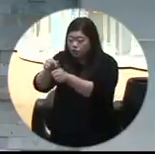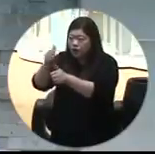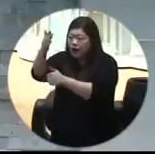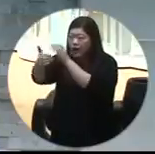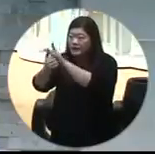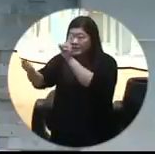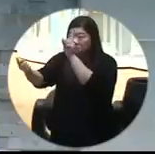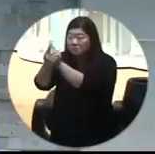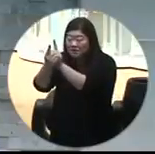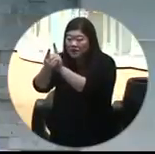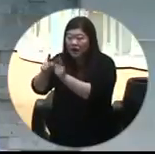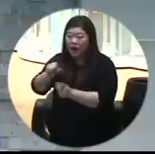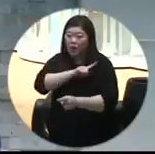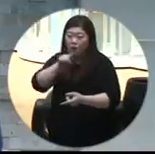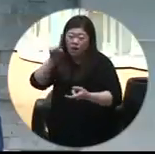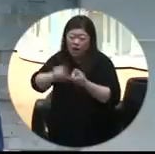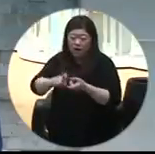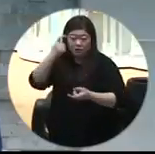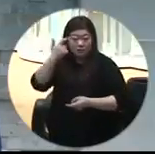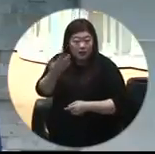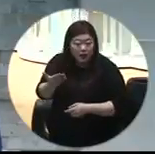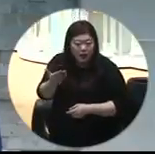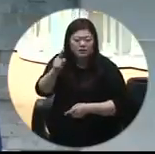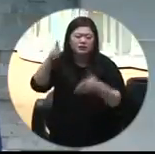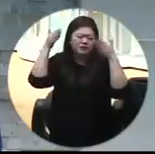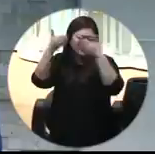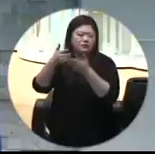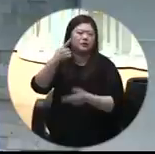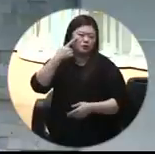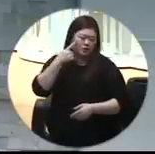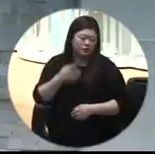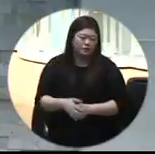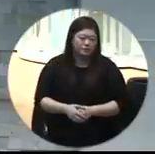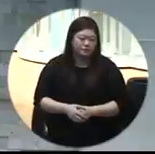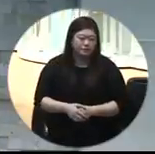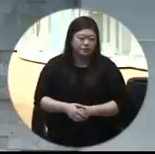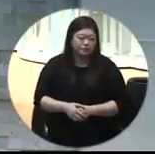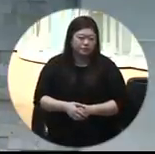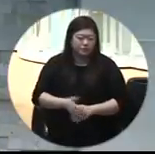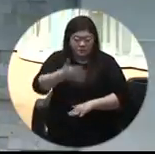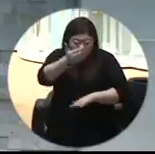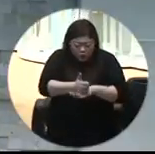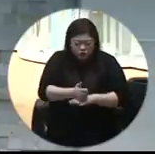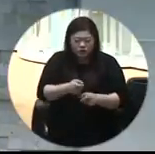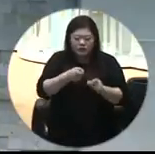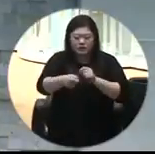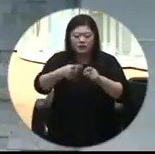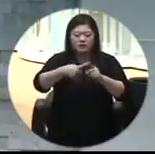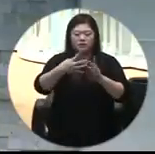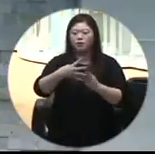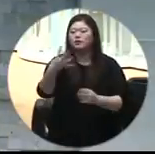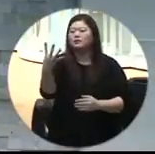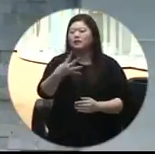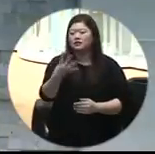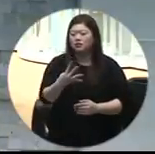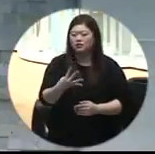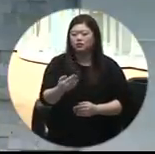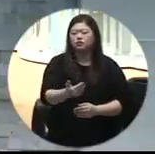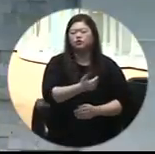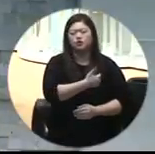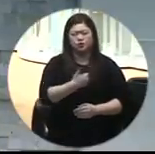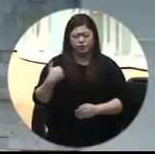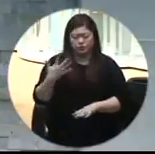만드는 이것에 최고 관심을 한번 맞추고 오시기 바랍니다. 그래서 사천지교회 를 통한